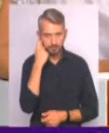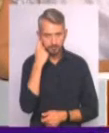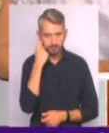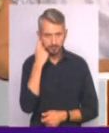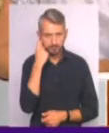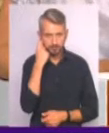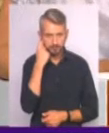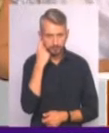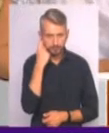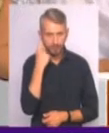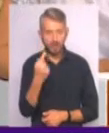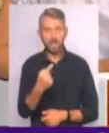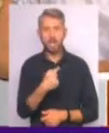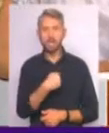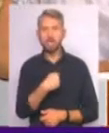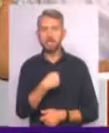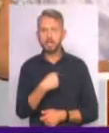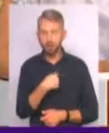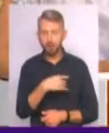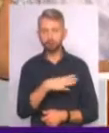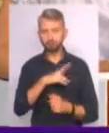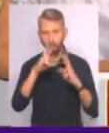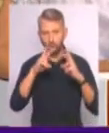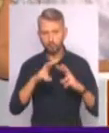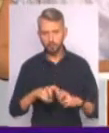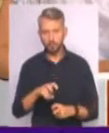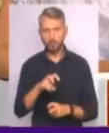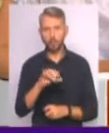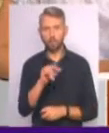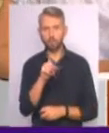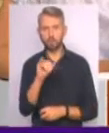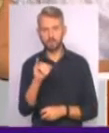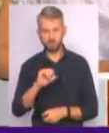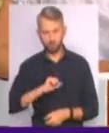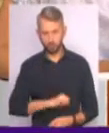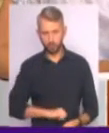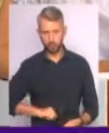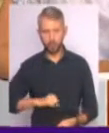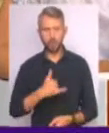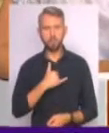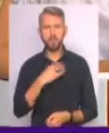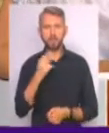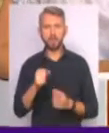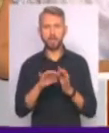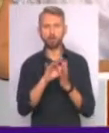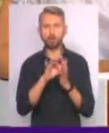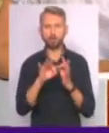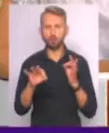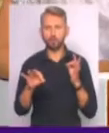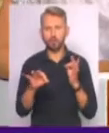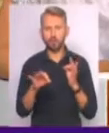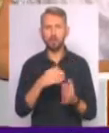Далі. Я пройшла обстеження УЗІ, і в мене на сосудах